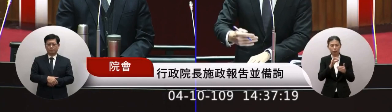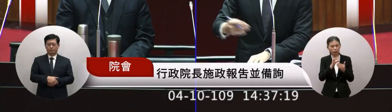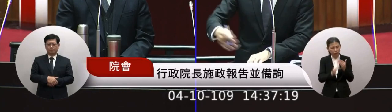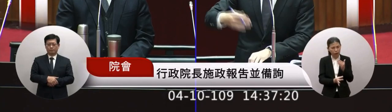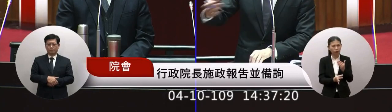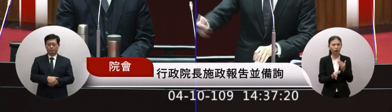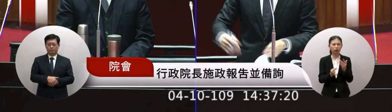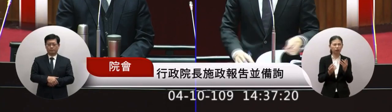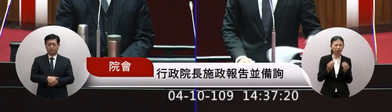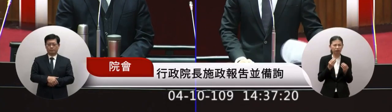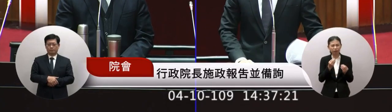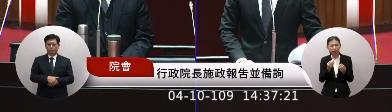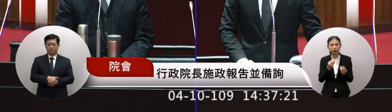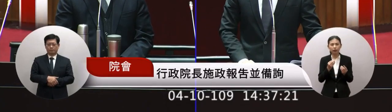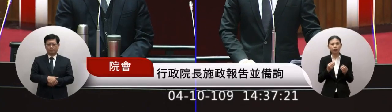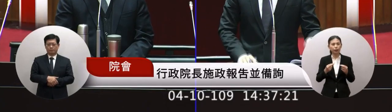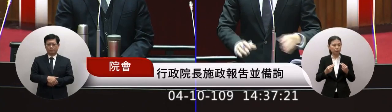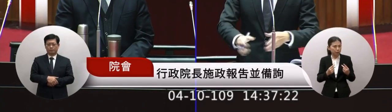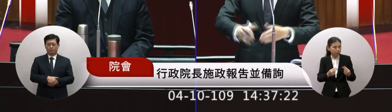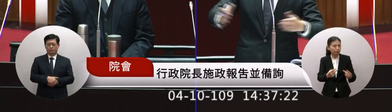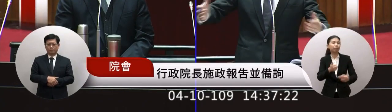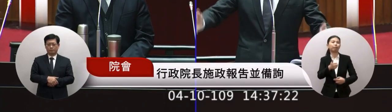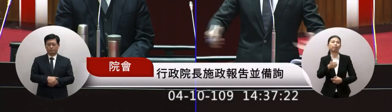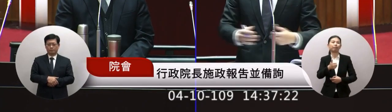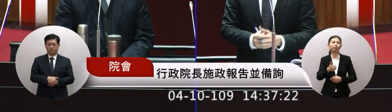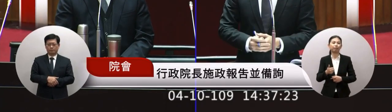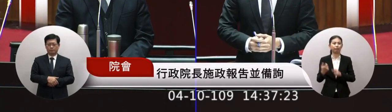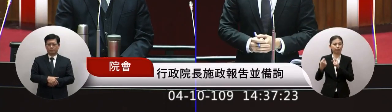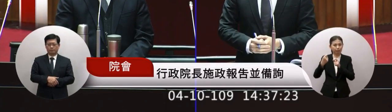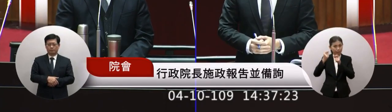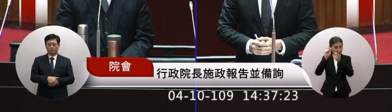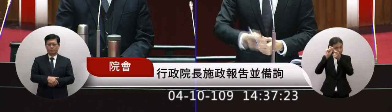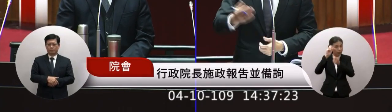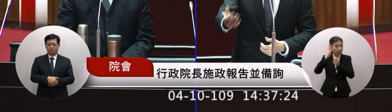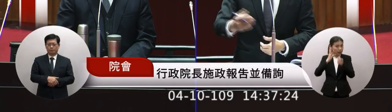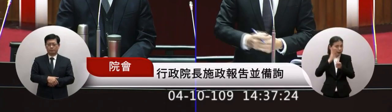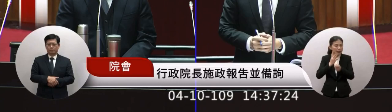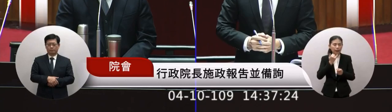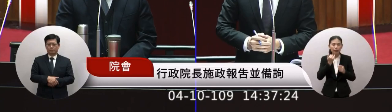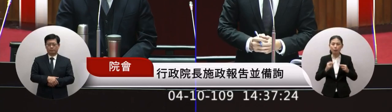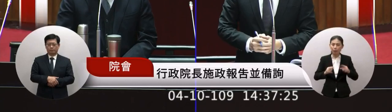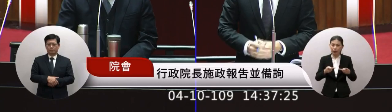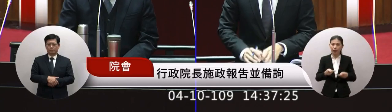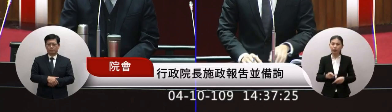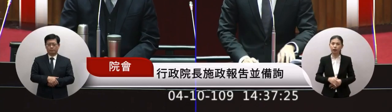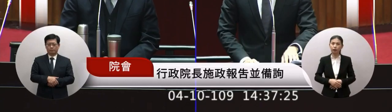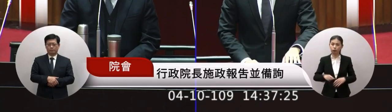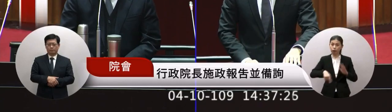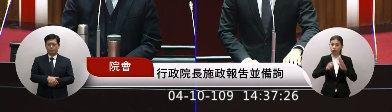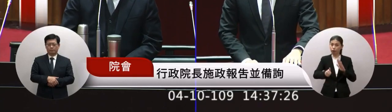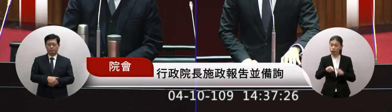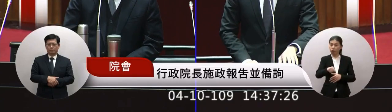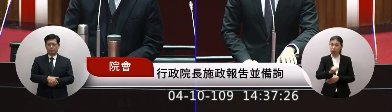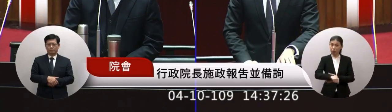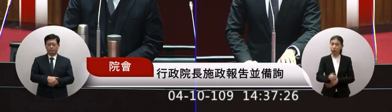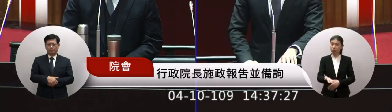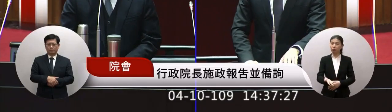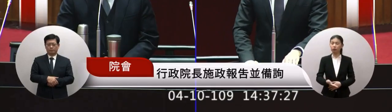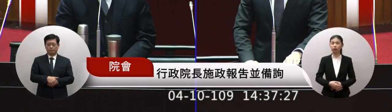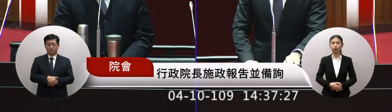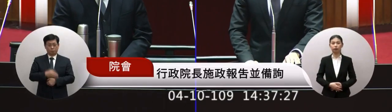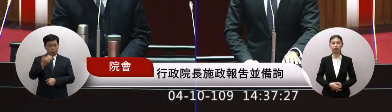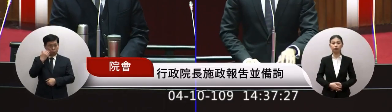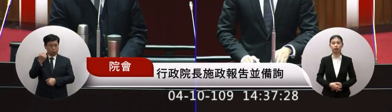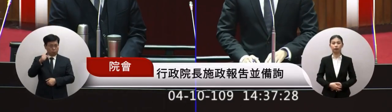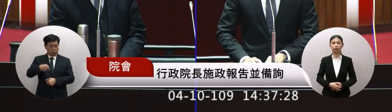哪一些，咱会当来去过来处理一下。啊，这四年会当来去甲调整一下，是不是会当请院长给我这个答案？ 那